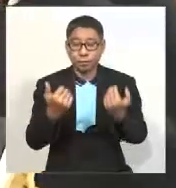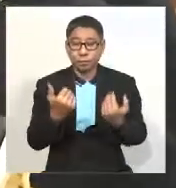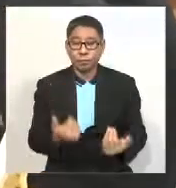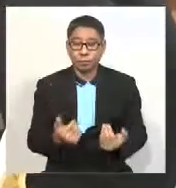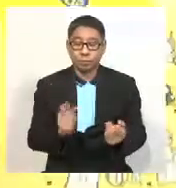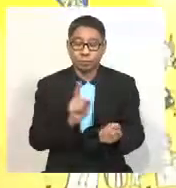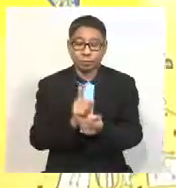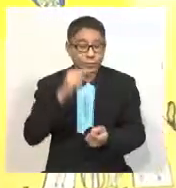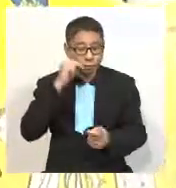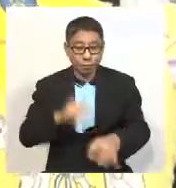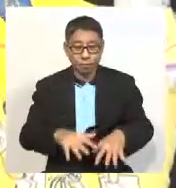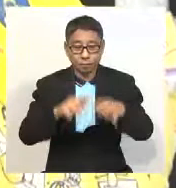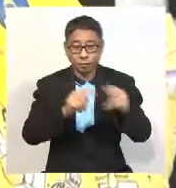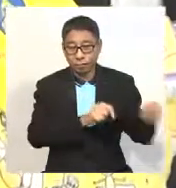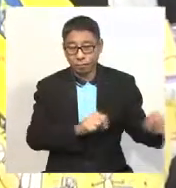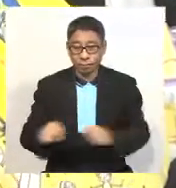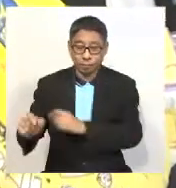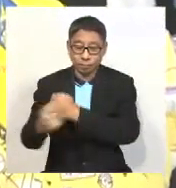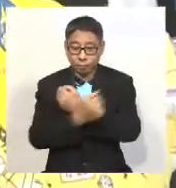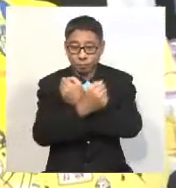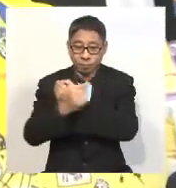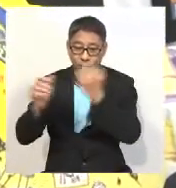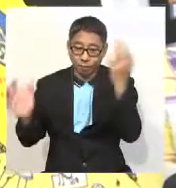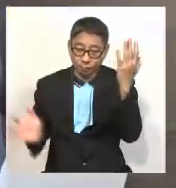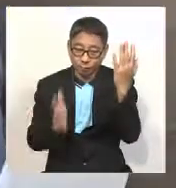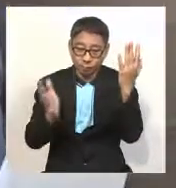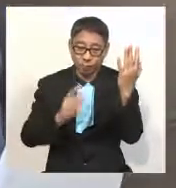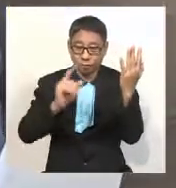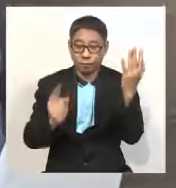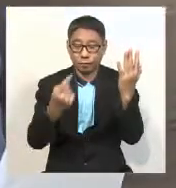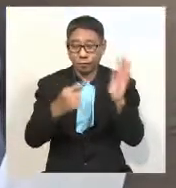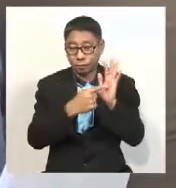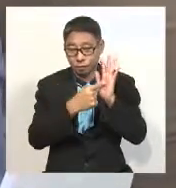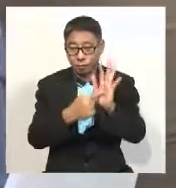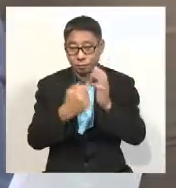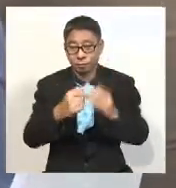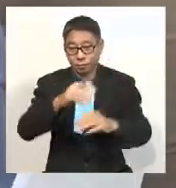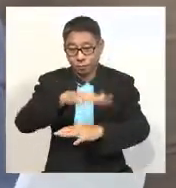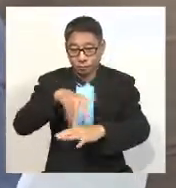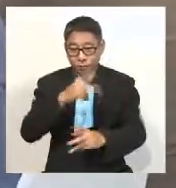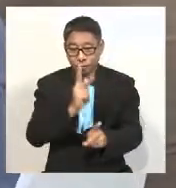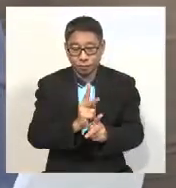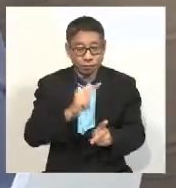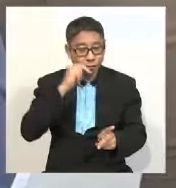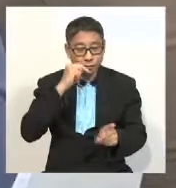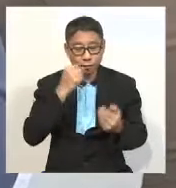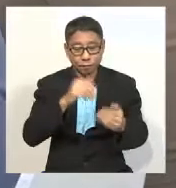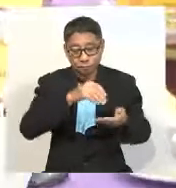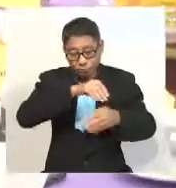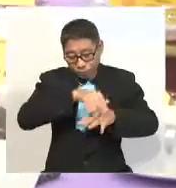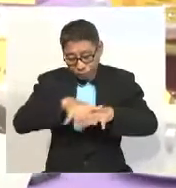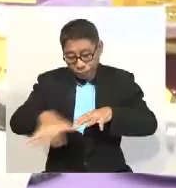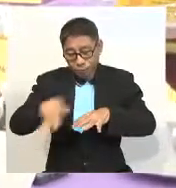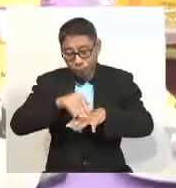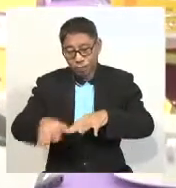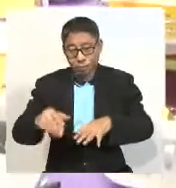กภัยและเตรียมแผนพร้อมรับมือกับพายุลูกใหม่ยังได้เน้นย้ำในเรื่องพื้นที่กักเก็บน้ำไม่ให้เกิดการระบายน้ำ